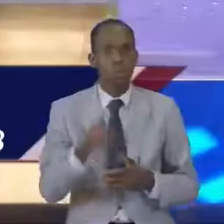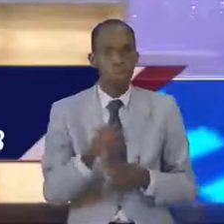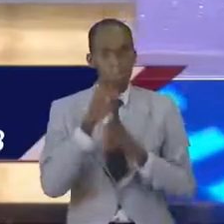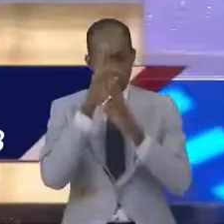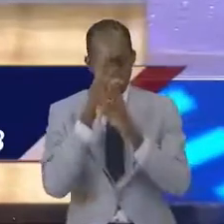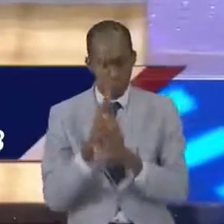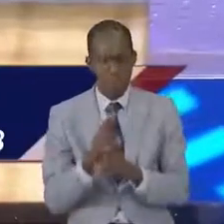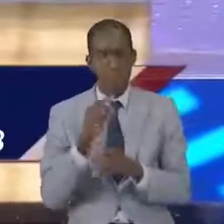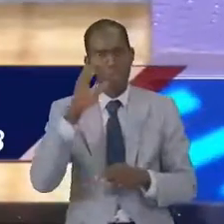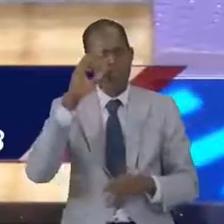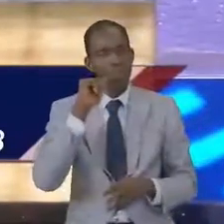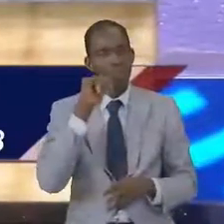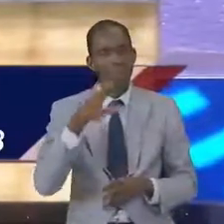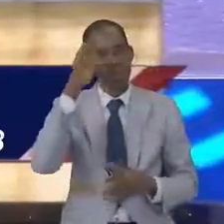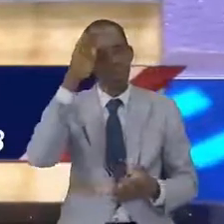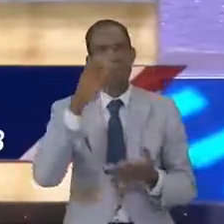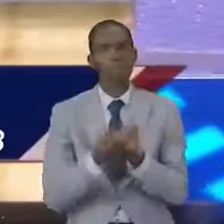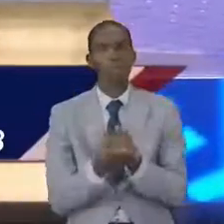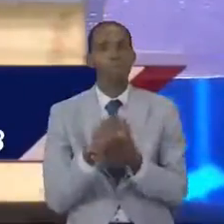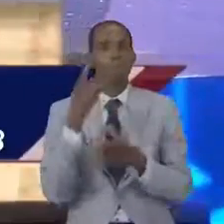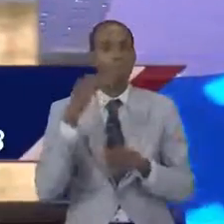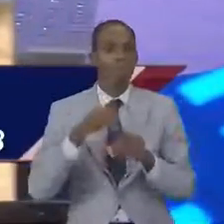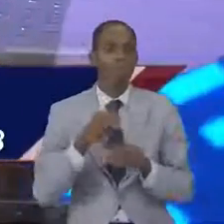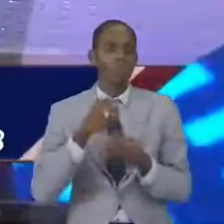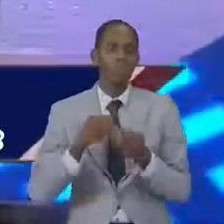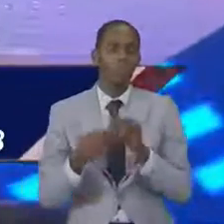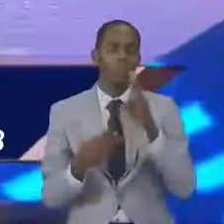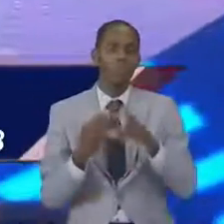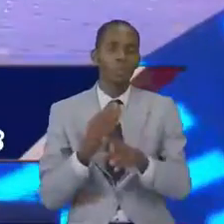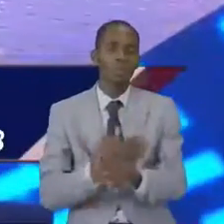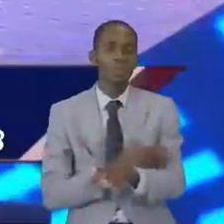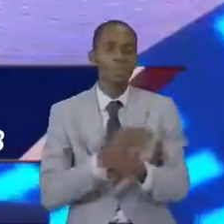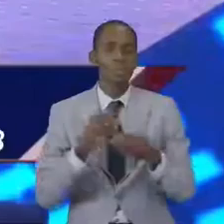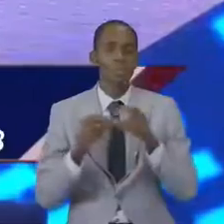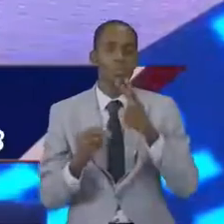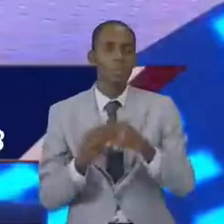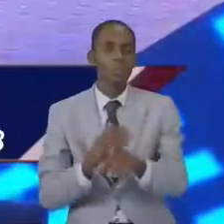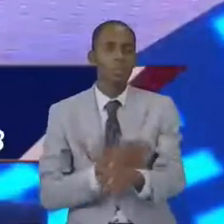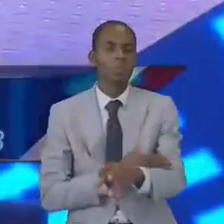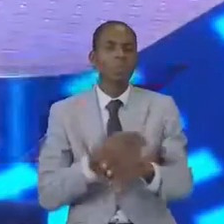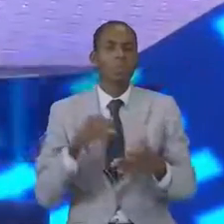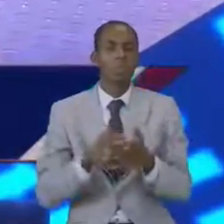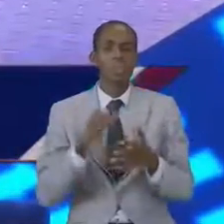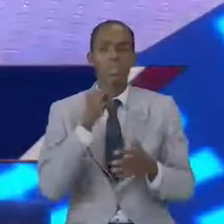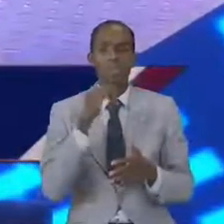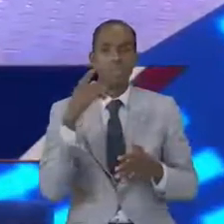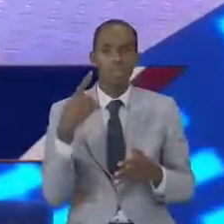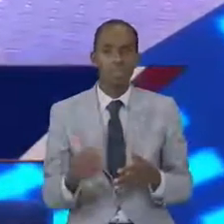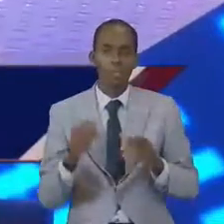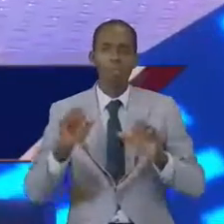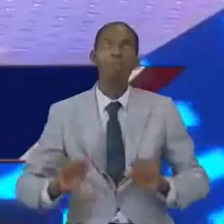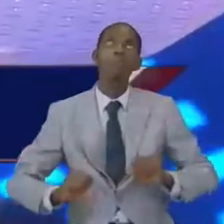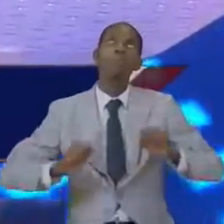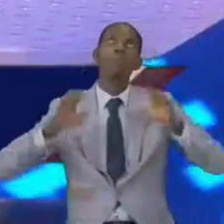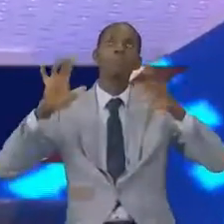son mari voyons le deuxième élément dans ce troisième point c'est l'engagement à